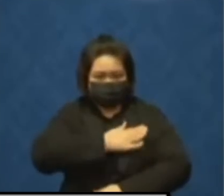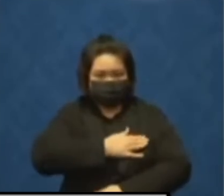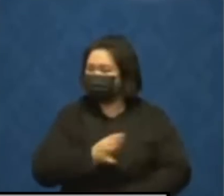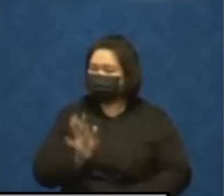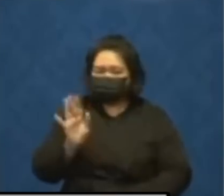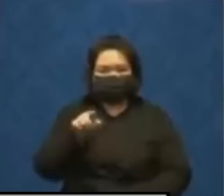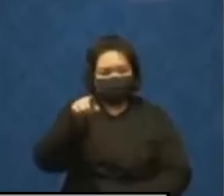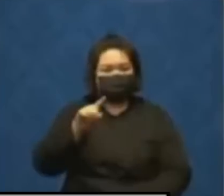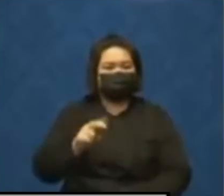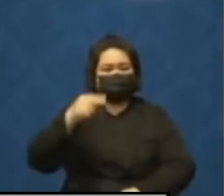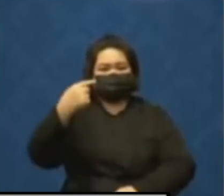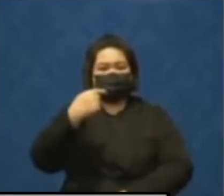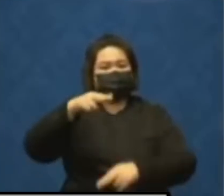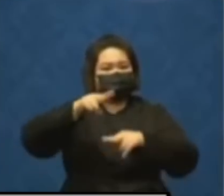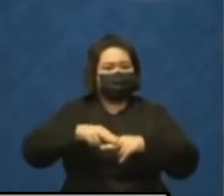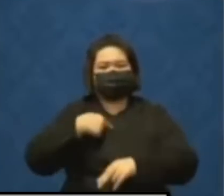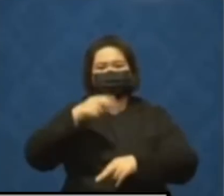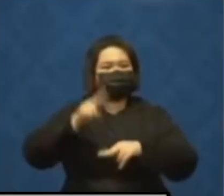ท่ใหผมนั่งหม ผมไมนั่งลครับ